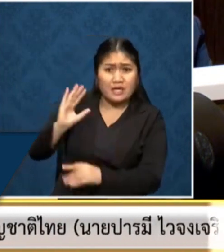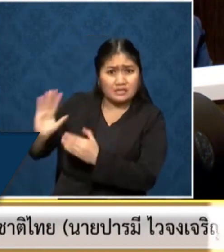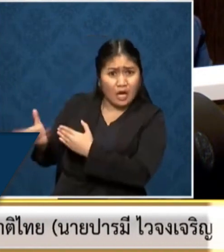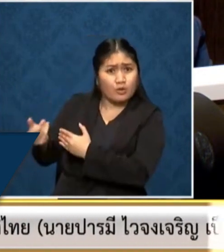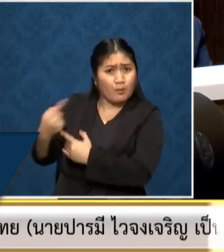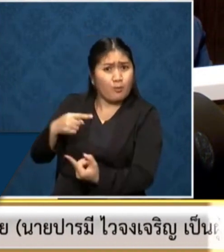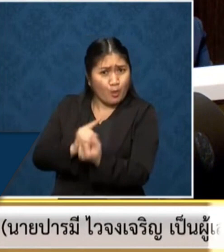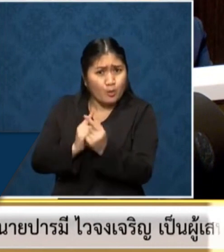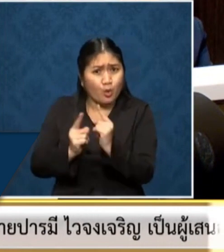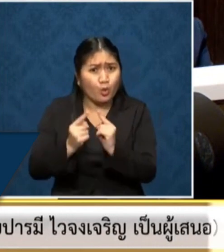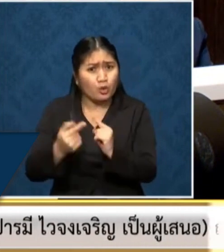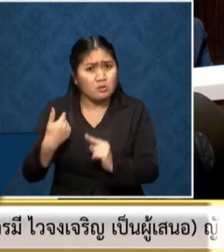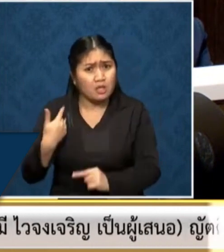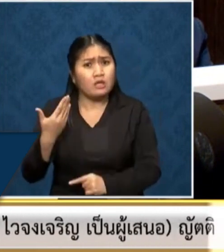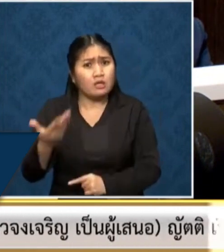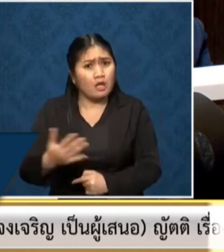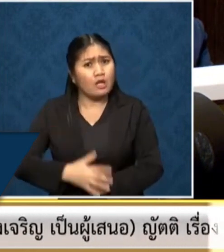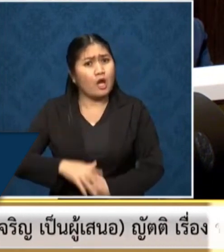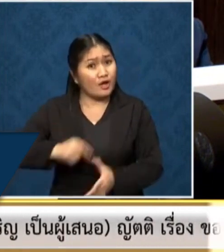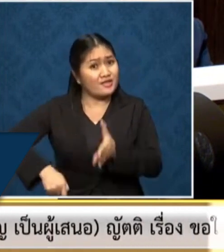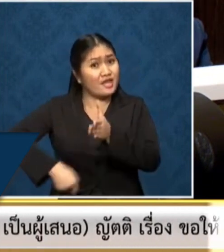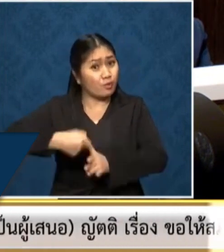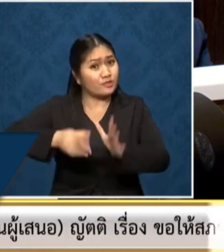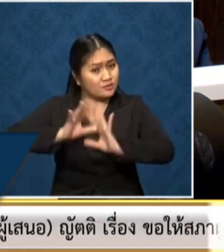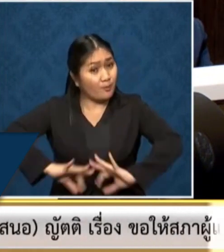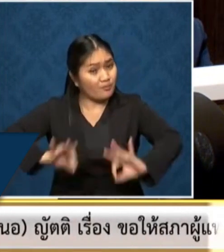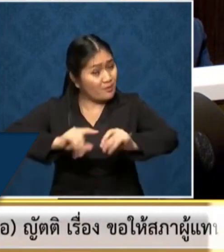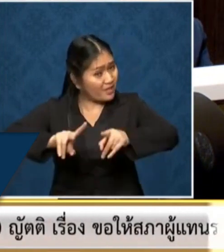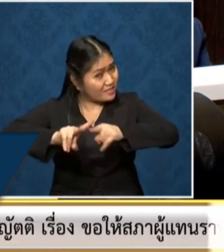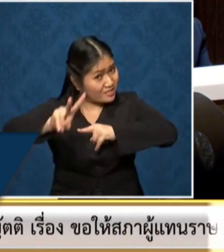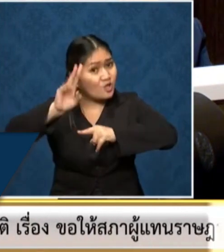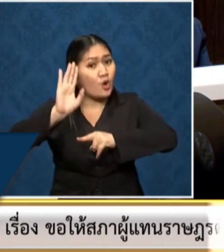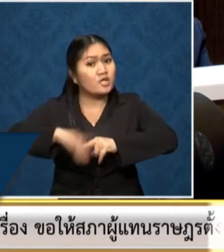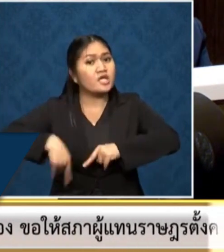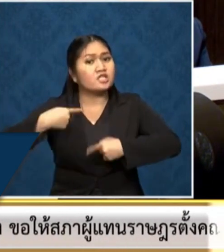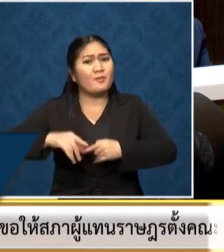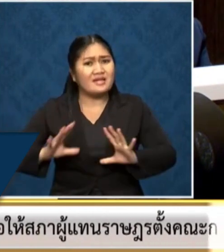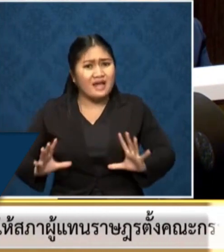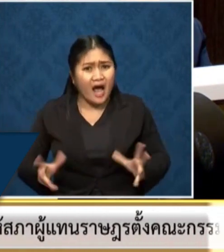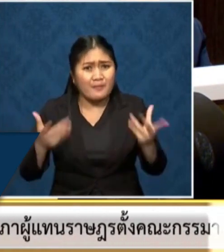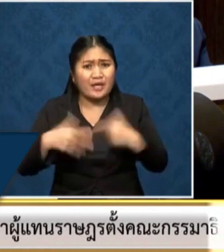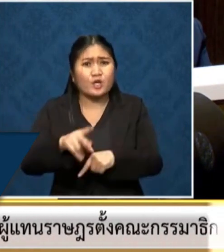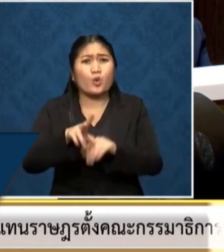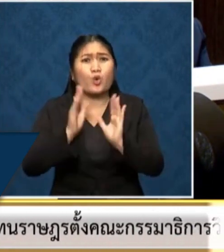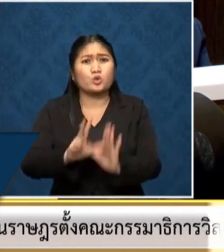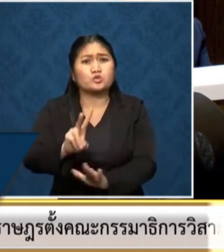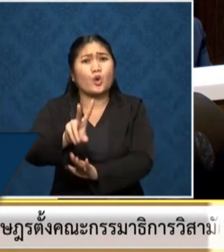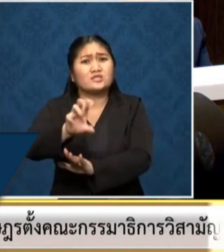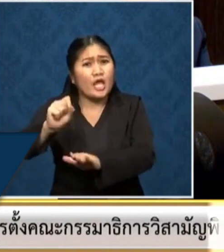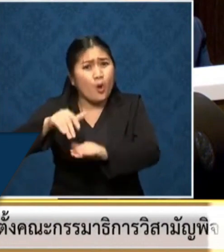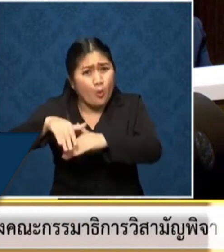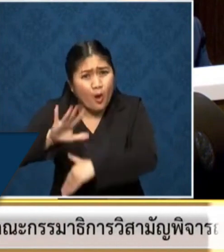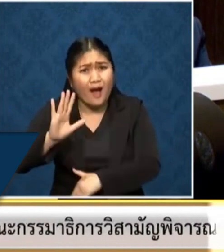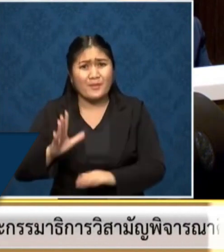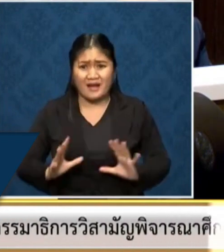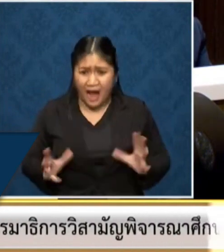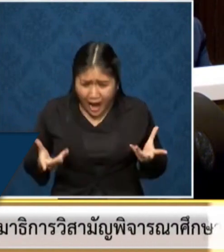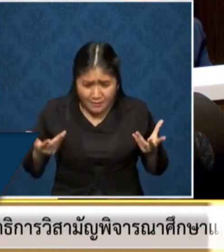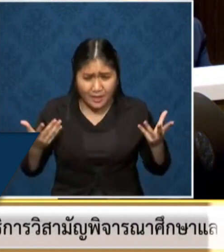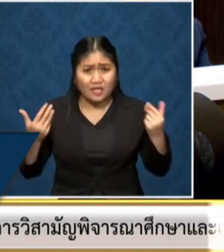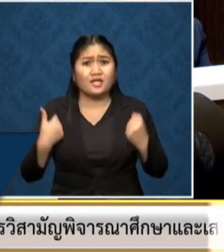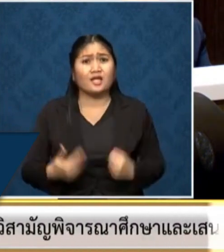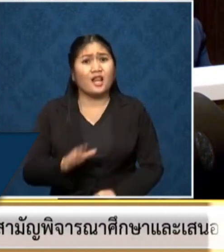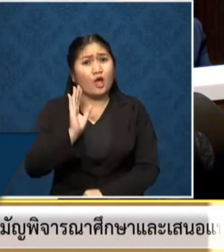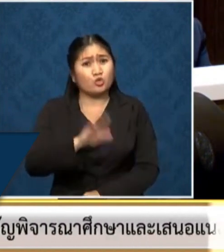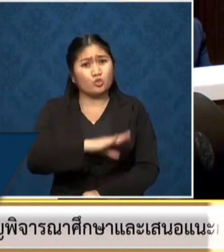acad's channelั่นคือเหตุผลคามจะเป็นป àchselขสองที่มัหายไปสองแสนกาicansและการหายไปสองแน